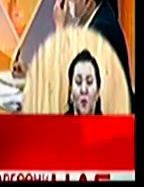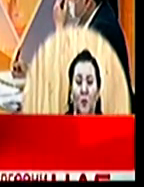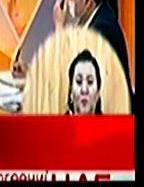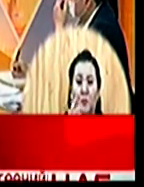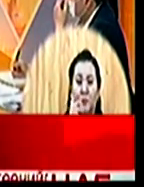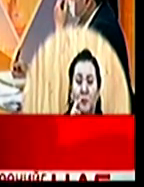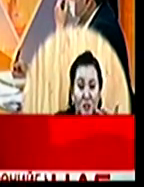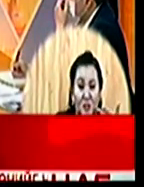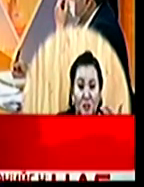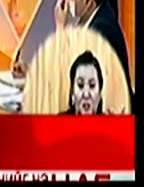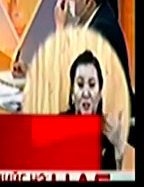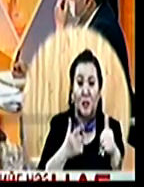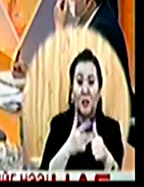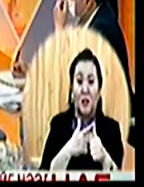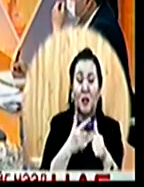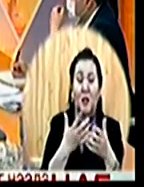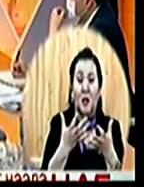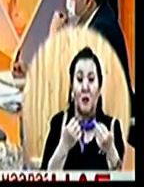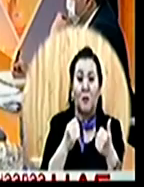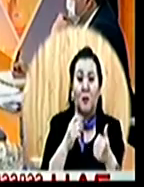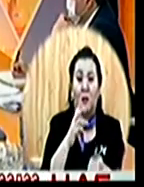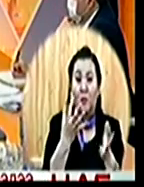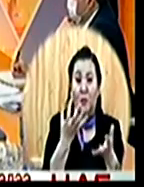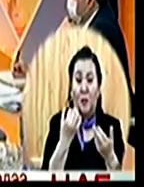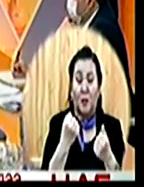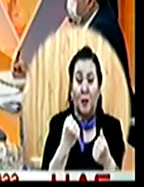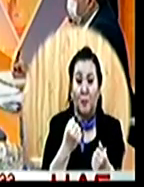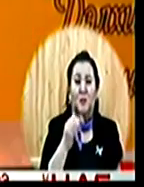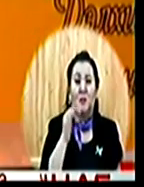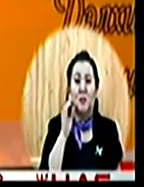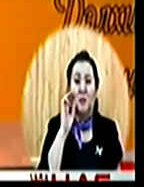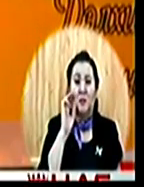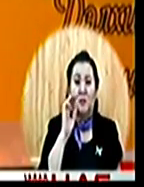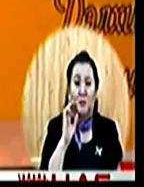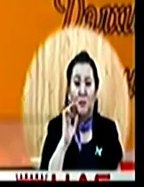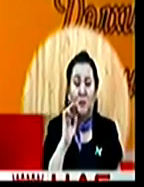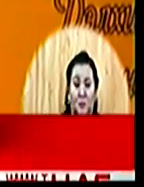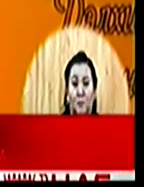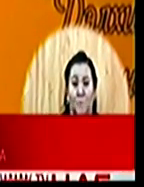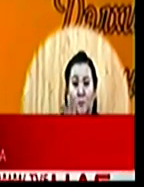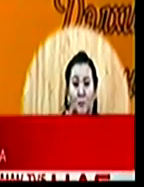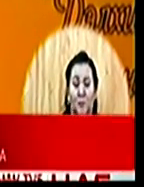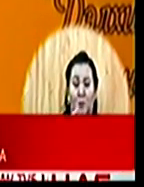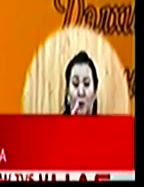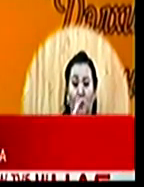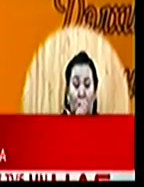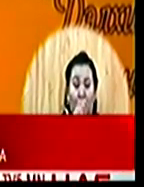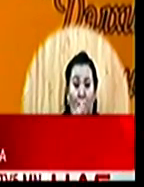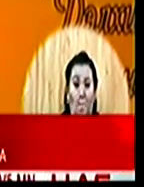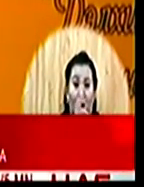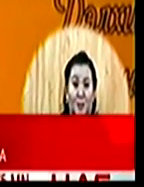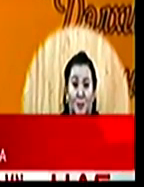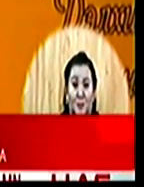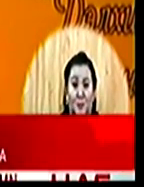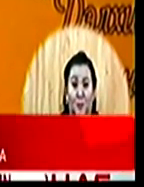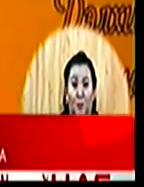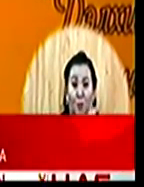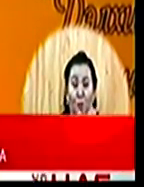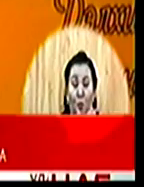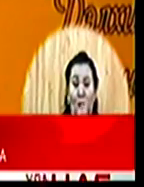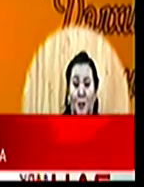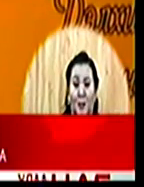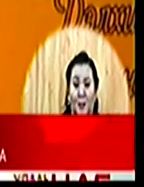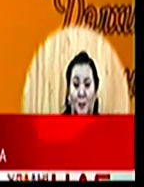өдрийг хувьцаа эзэмшигчдийн ээлж турлын бүлтгэлийн өдрөөр тогтоосон байна. Ногдол ашиг төлөх ажиллагааг бол үнцаасны төвлөрсөн хадгамжийн